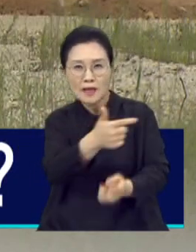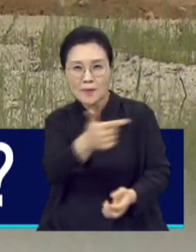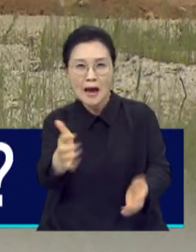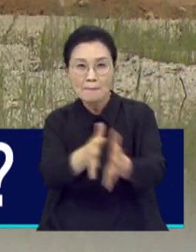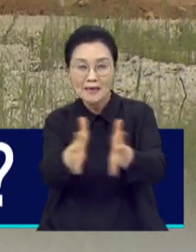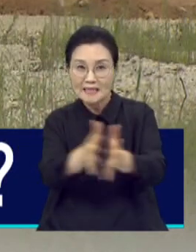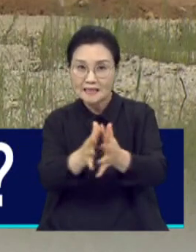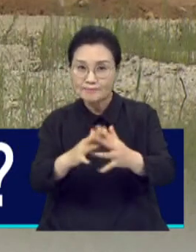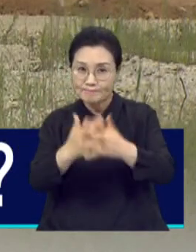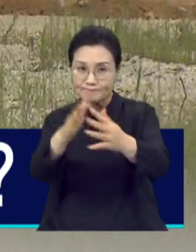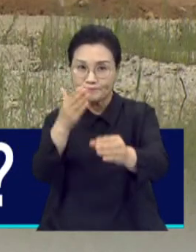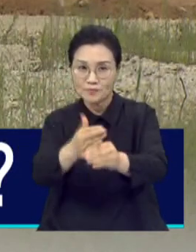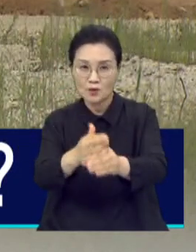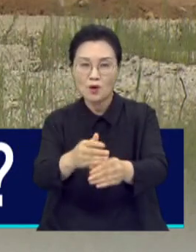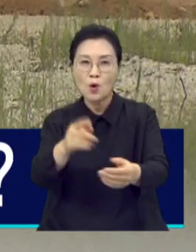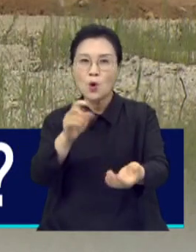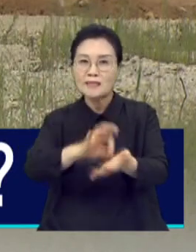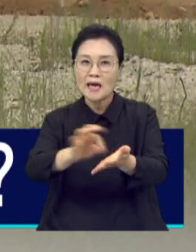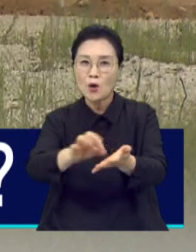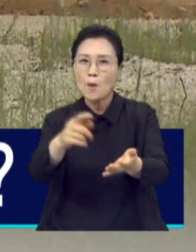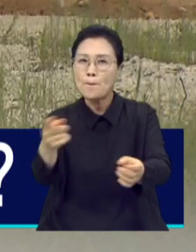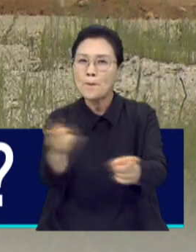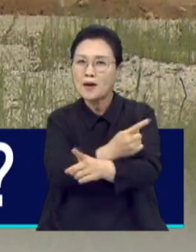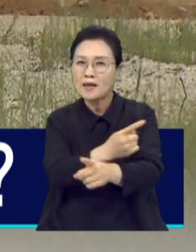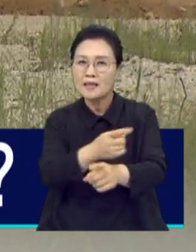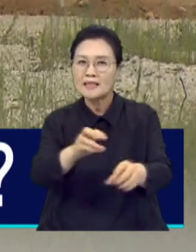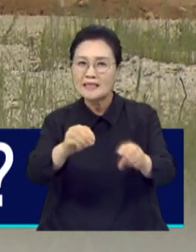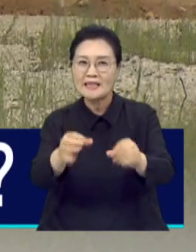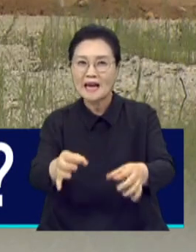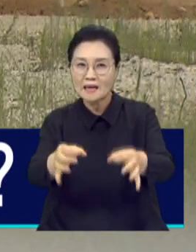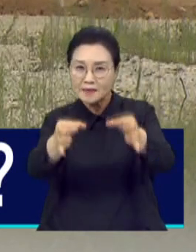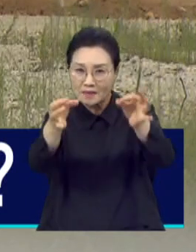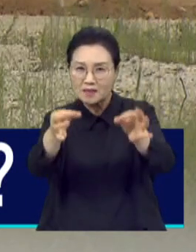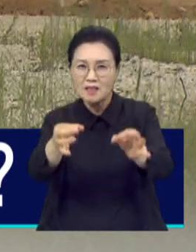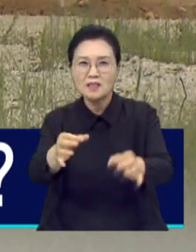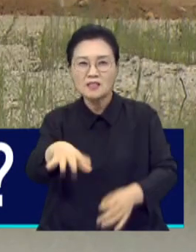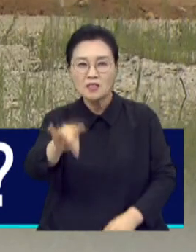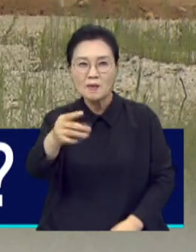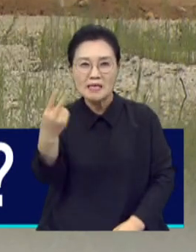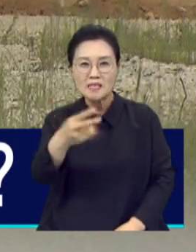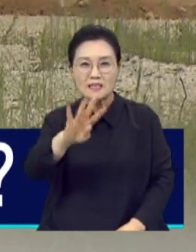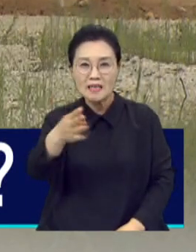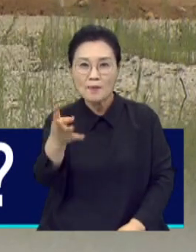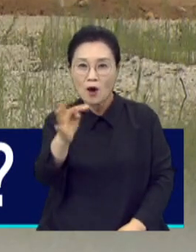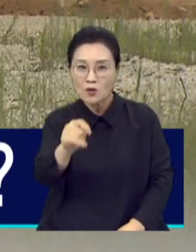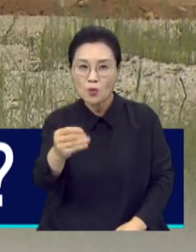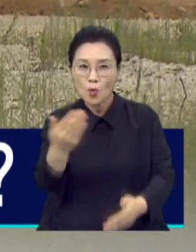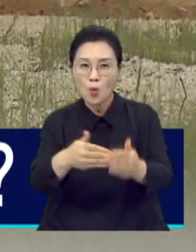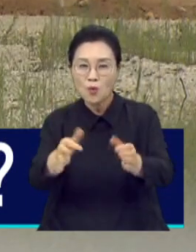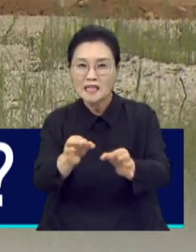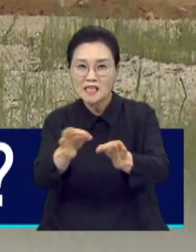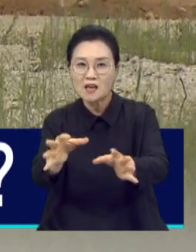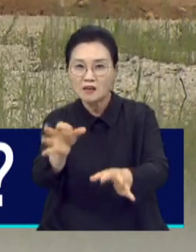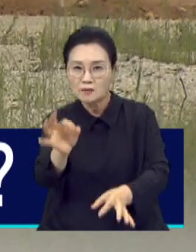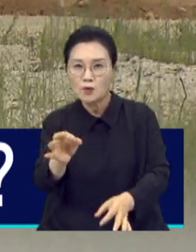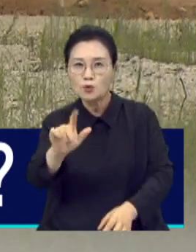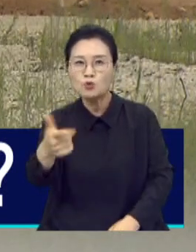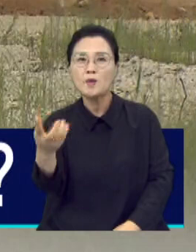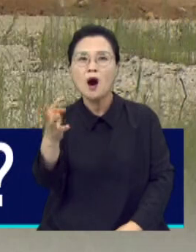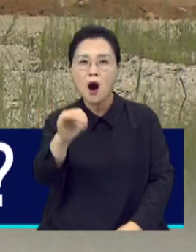개발에 추진 중입니다 용도변경에 따른 땅값 상승 등을 따져 당초 2400억원이라던 공공기여금